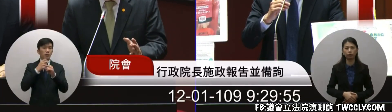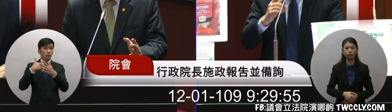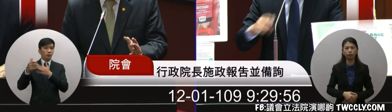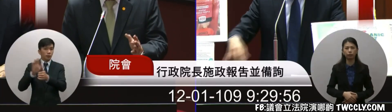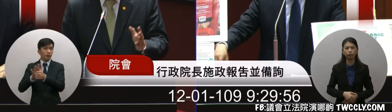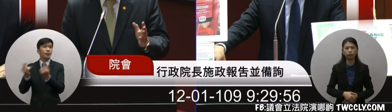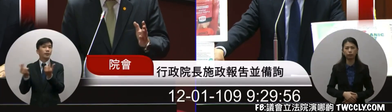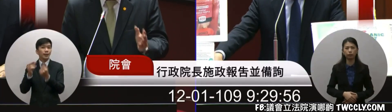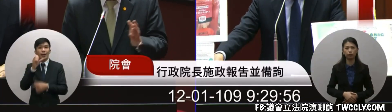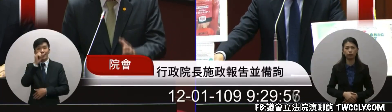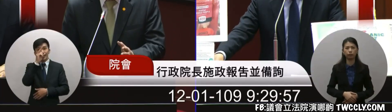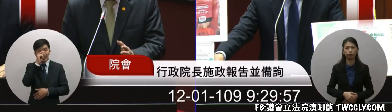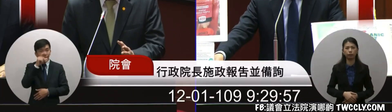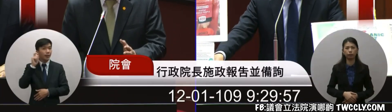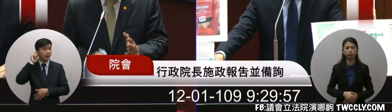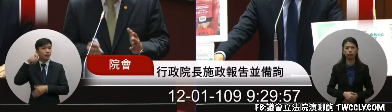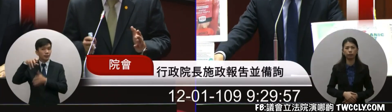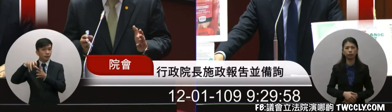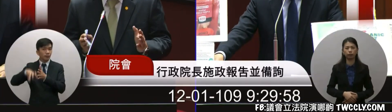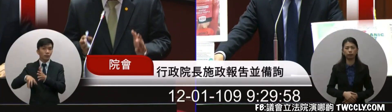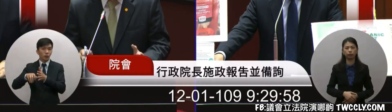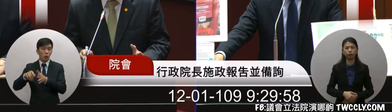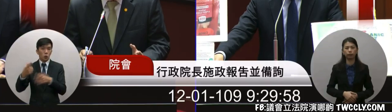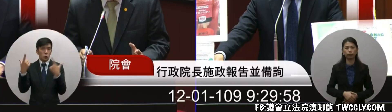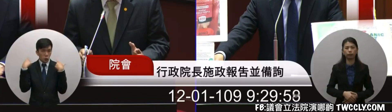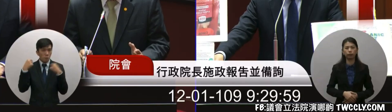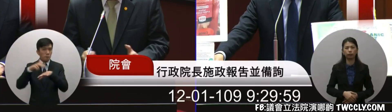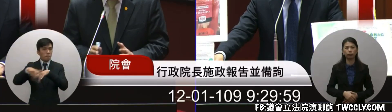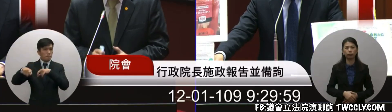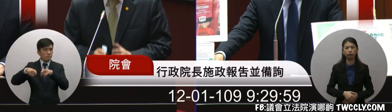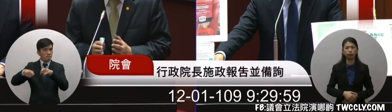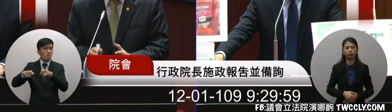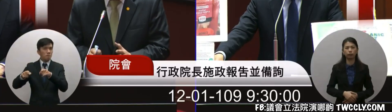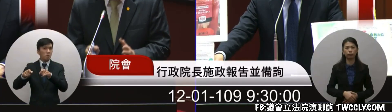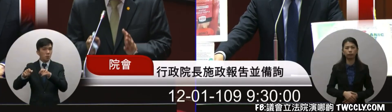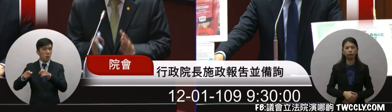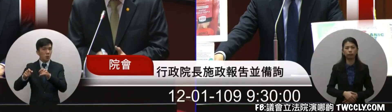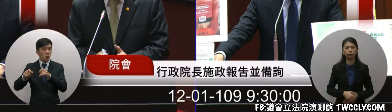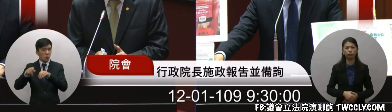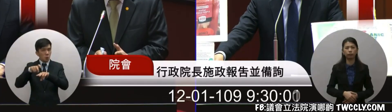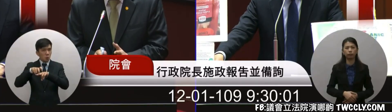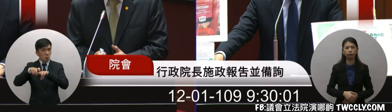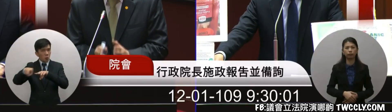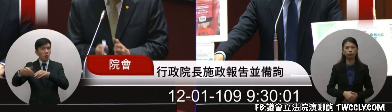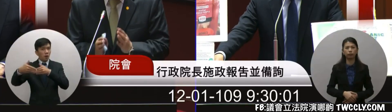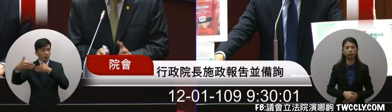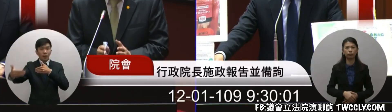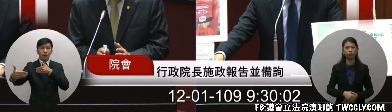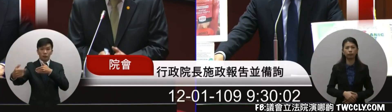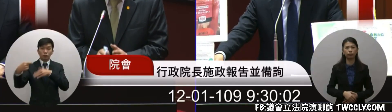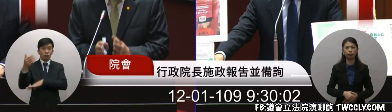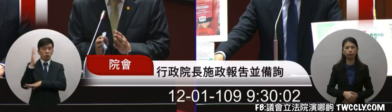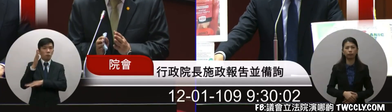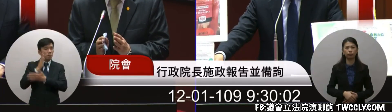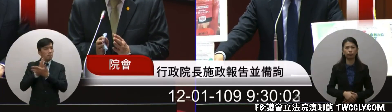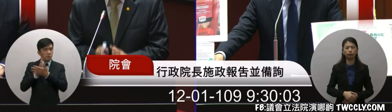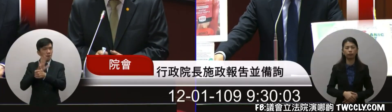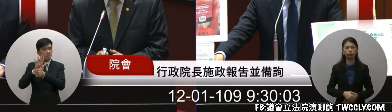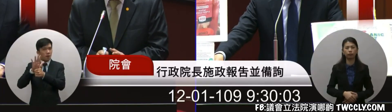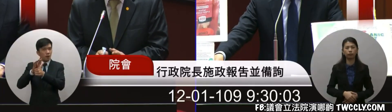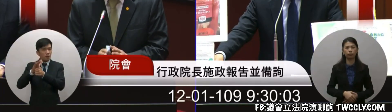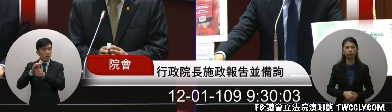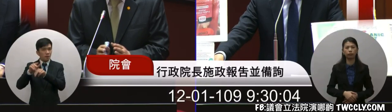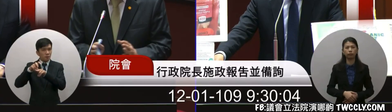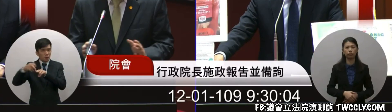义 是 宜兰县跟嘉义县他们本来要做很长，那我们协助他把它缩短就必要的地方把它立体